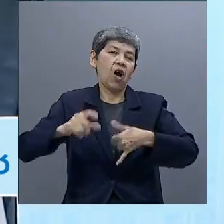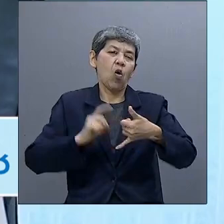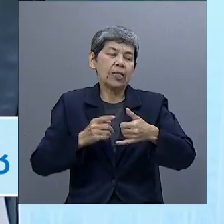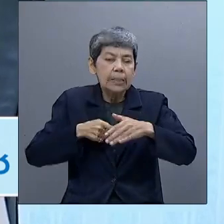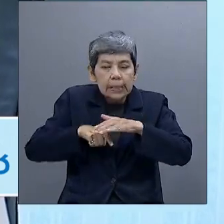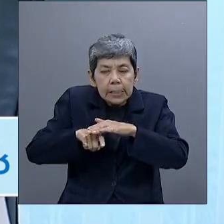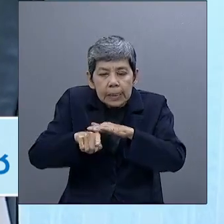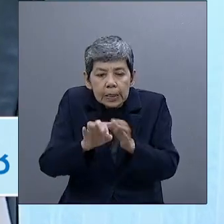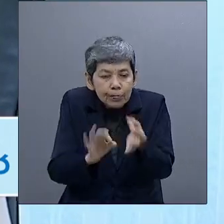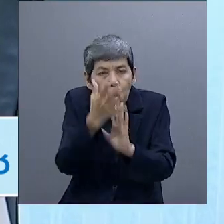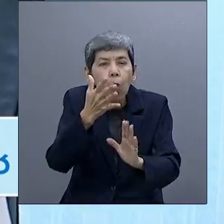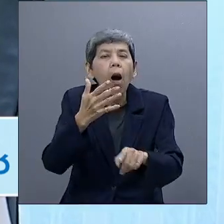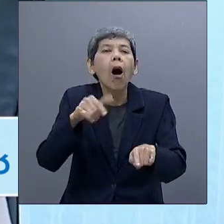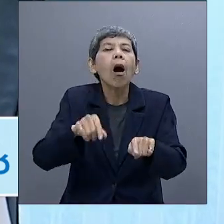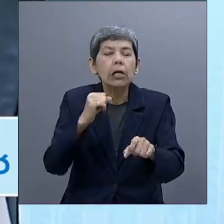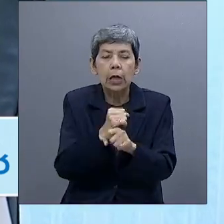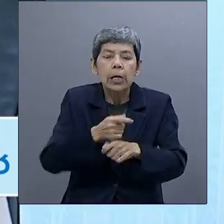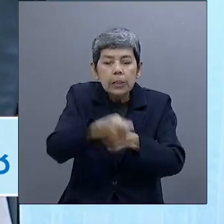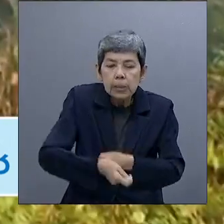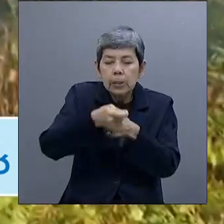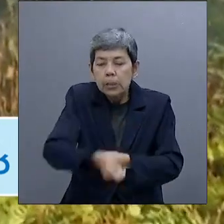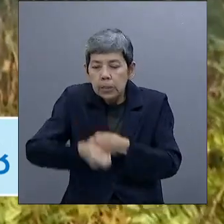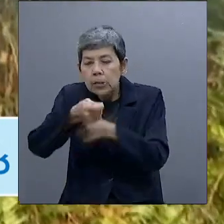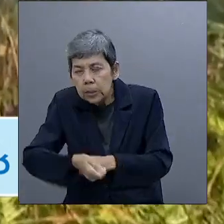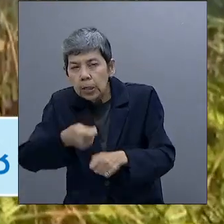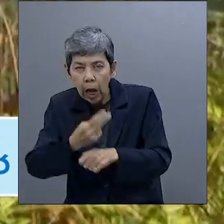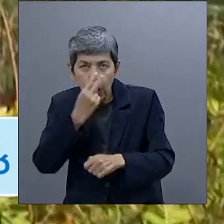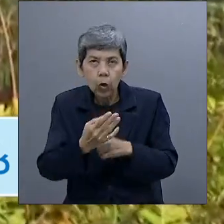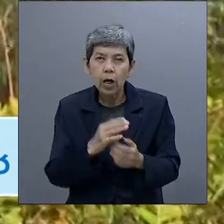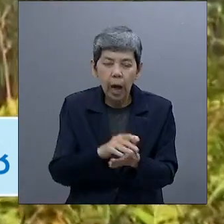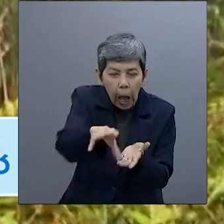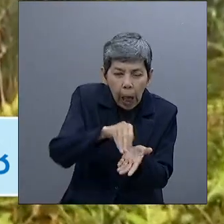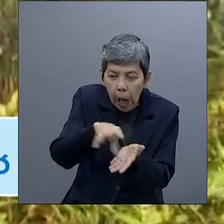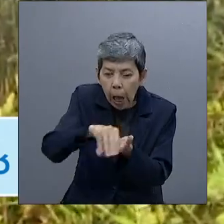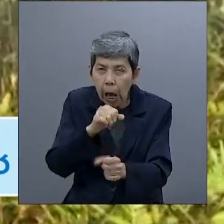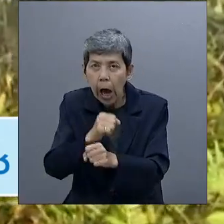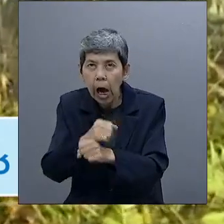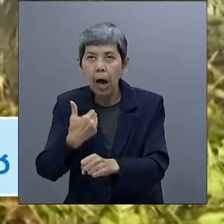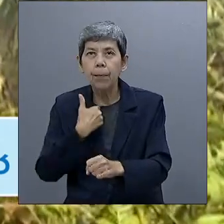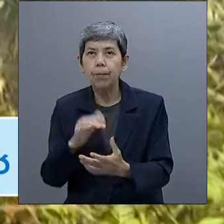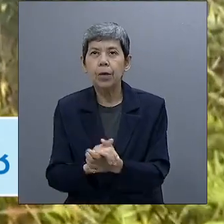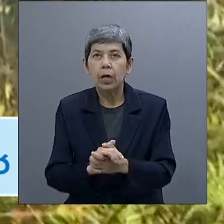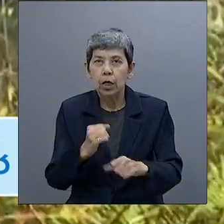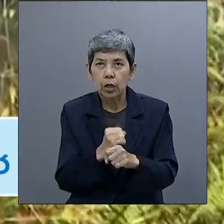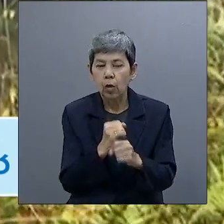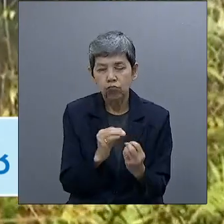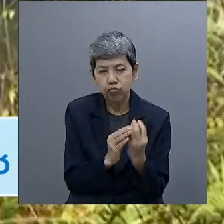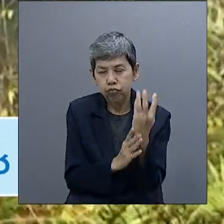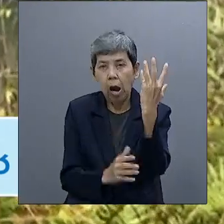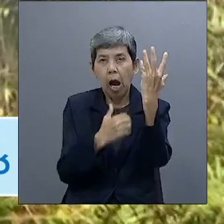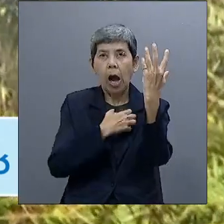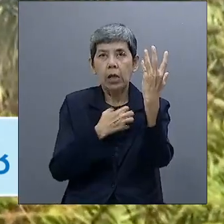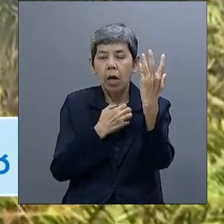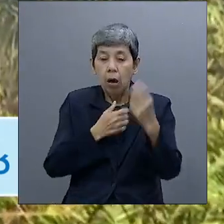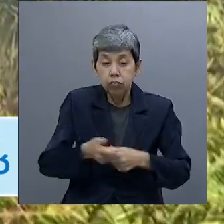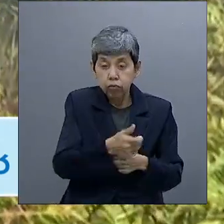ลอบเผาพื้นที่เพื่อการเกษตรการหาของป่ามีการเผากระจูดเพื่อให้กระจูดนั้นขึ้นใหม่แล้วก็เผา